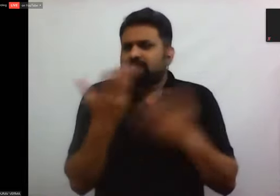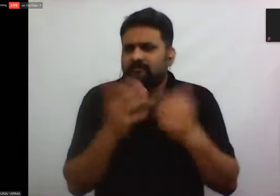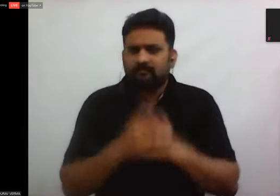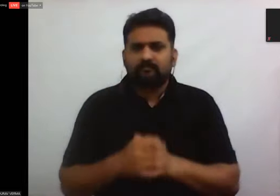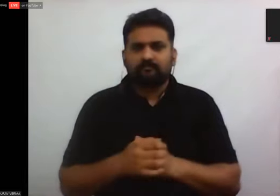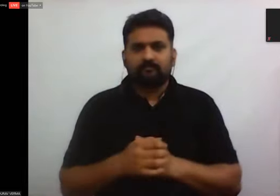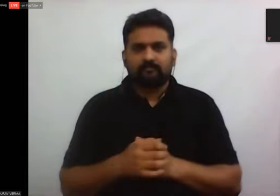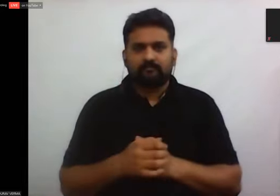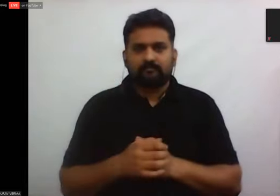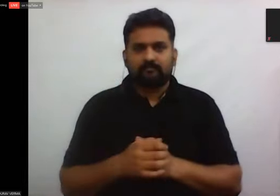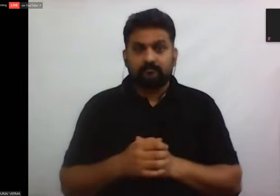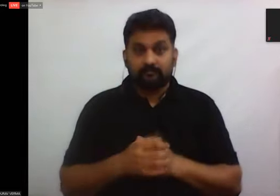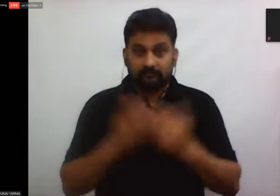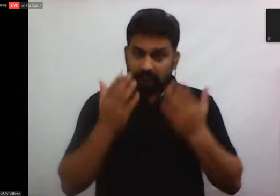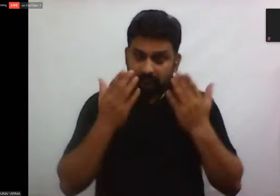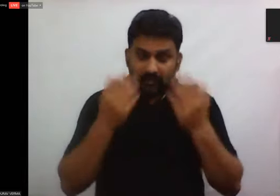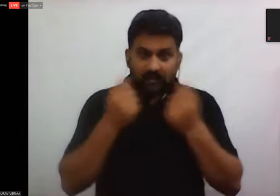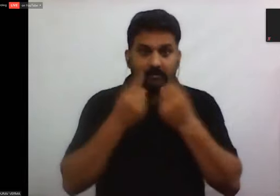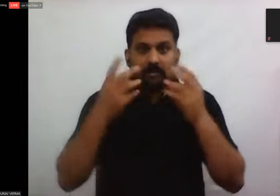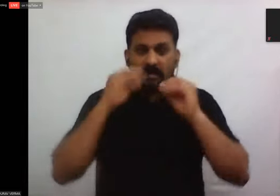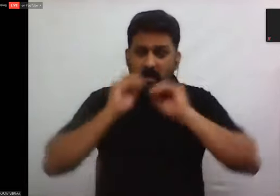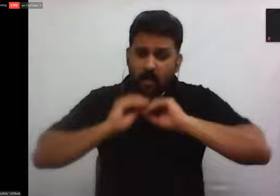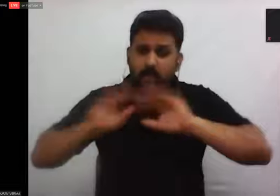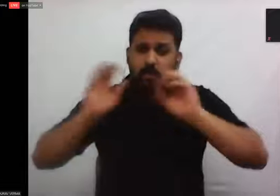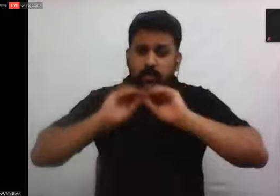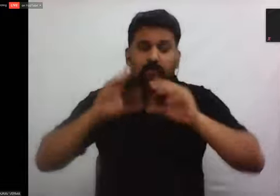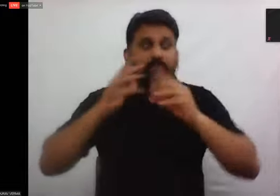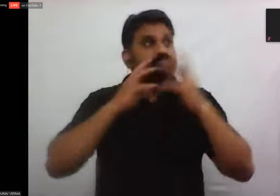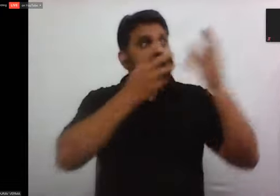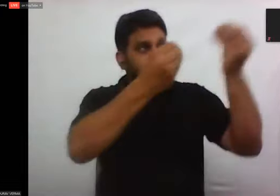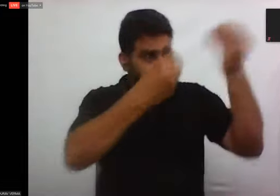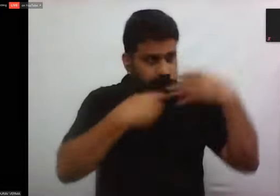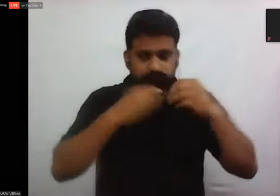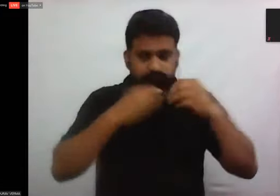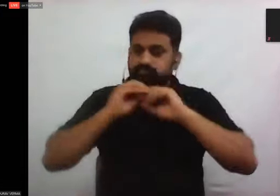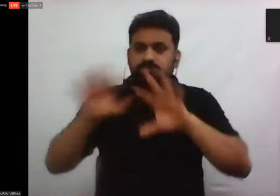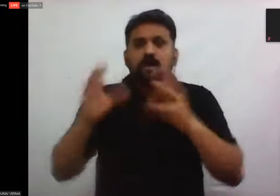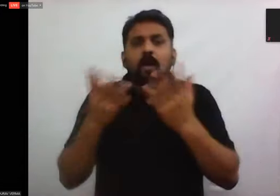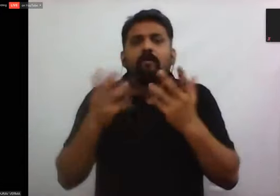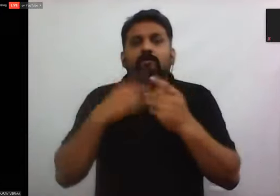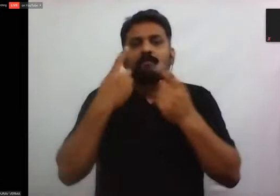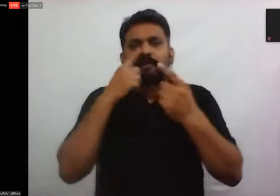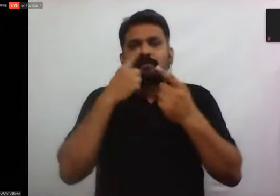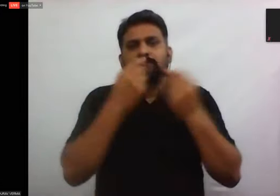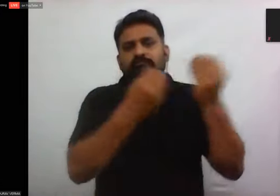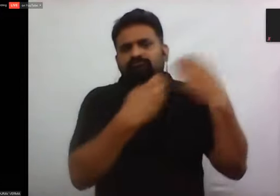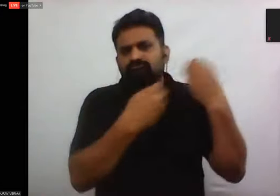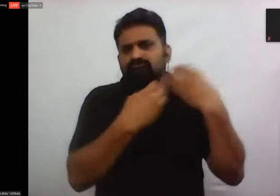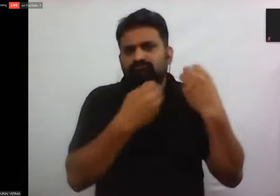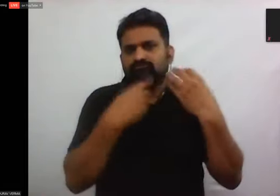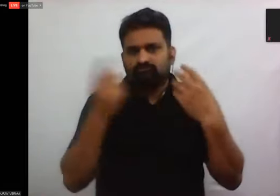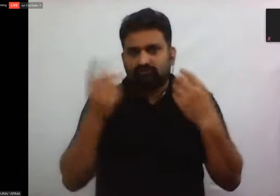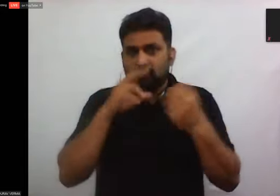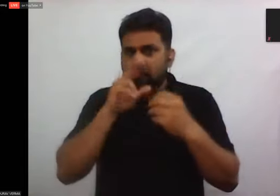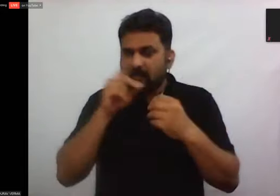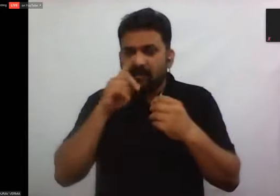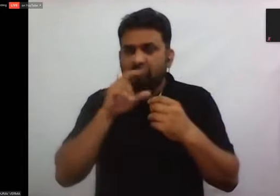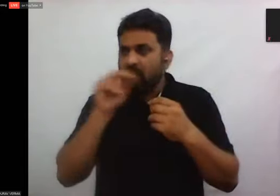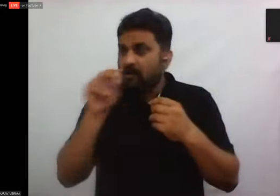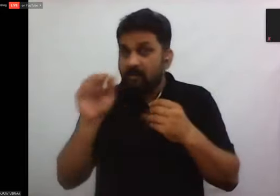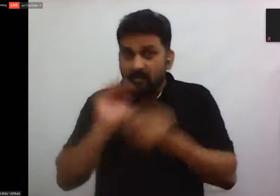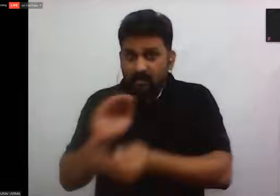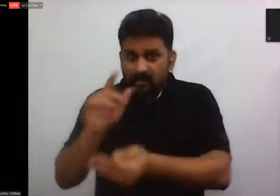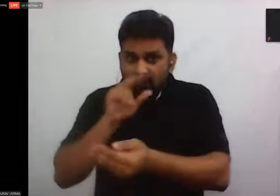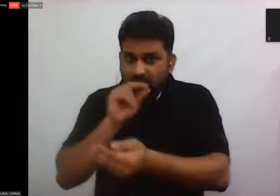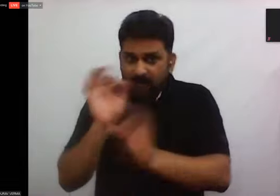कि बहुत सारा information हमको जो मिलेगा parents से ही मिलेगा if the child is non-verbal. बच्चा non-verbal